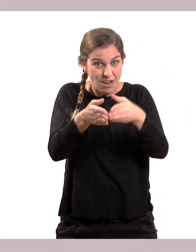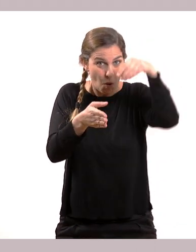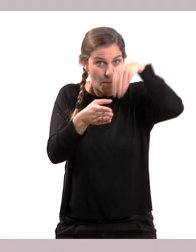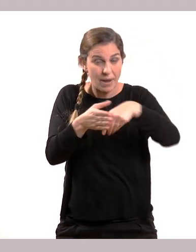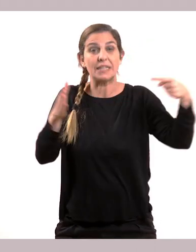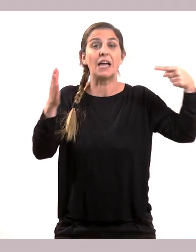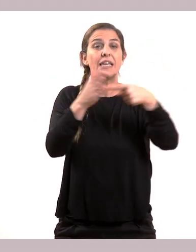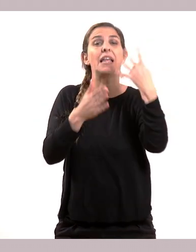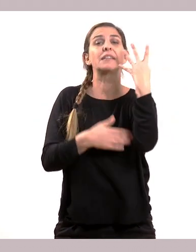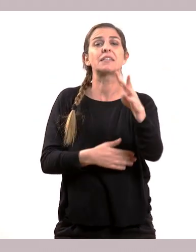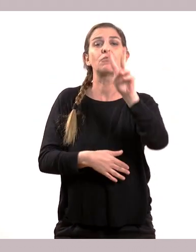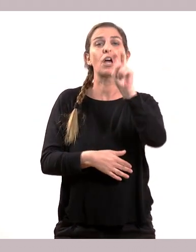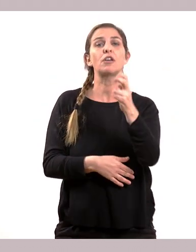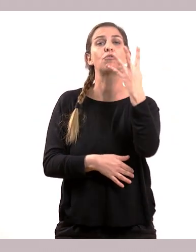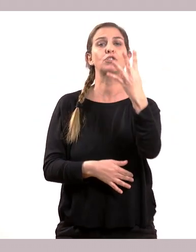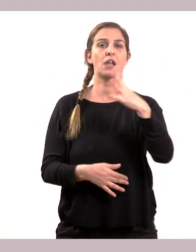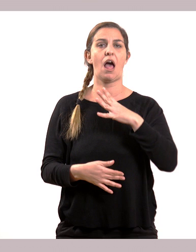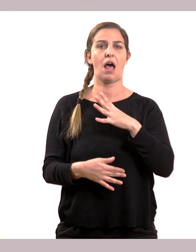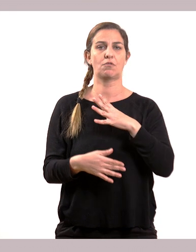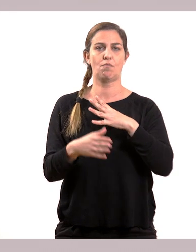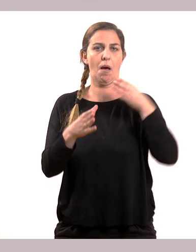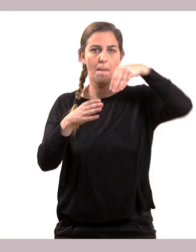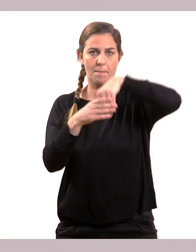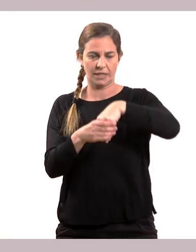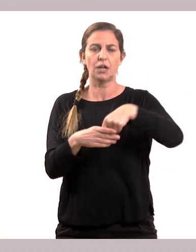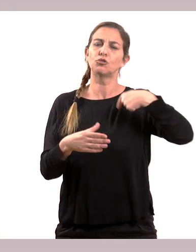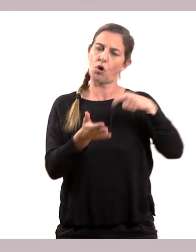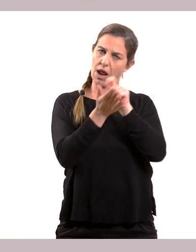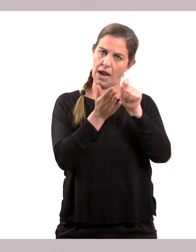1.423 επιβάτες. Για να τους γράψω κι εγώ στον πίνακα.